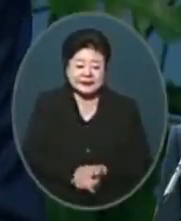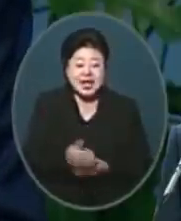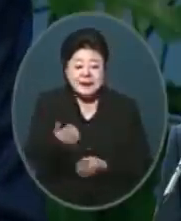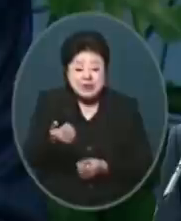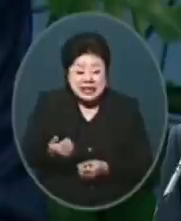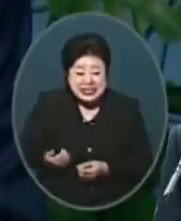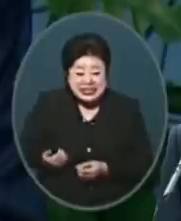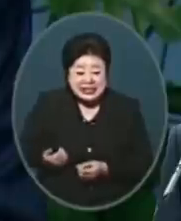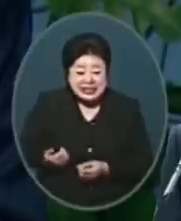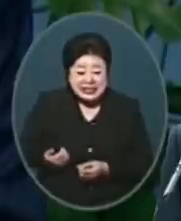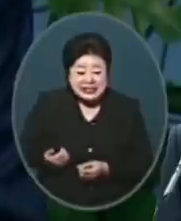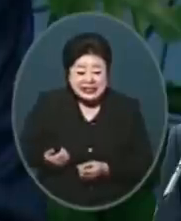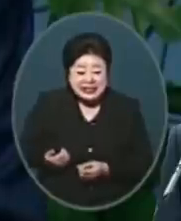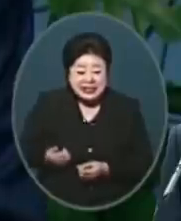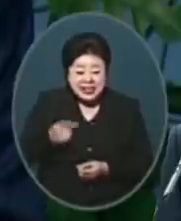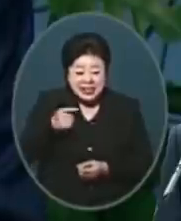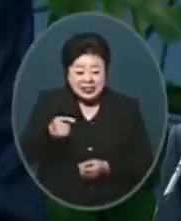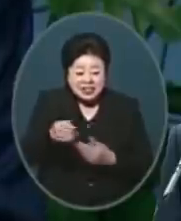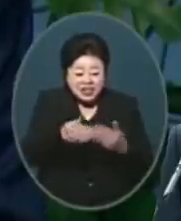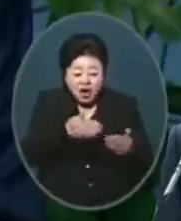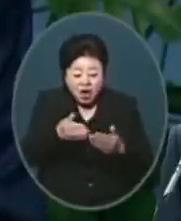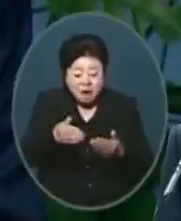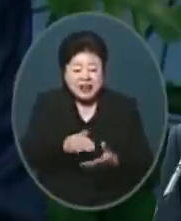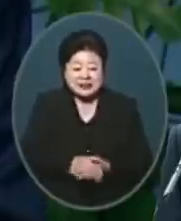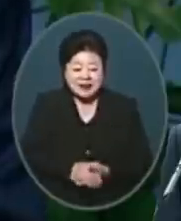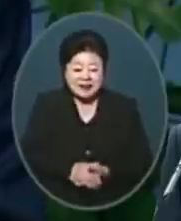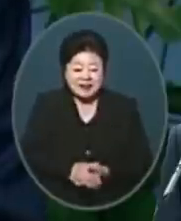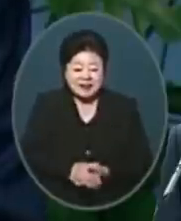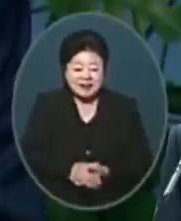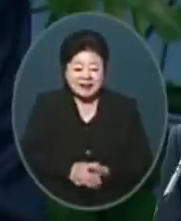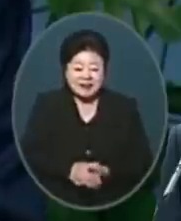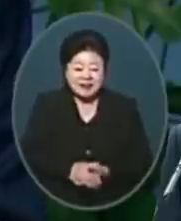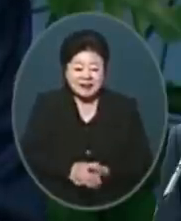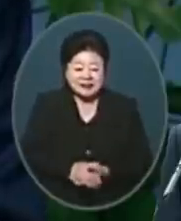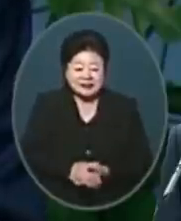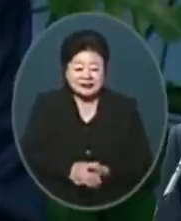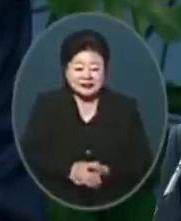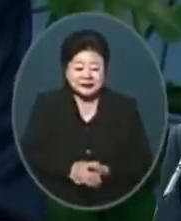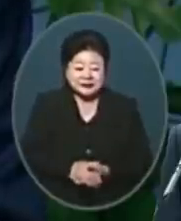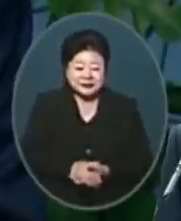미리 그런 것을 체험 못 해봤기 때문에